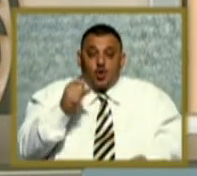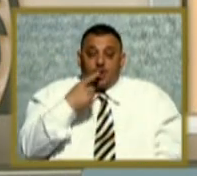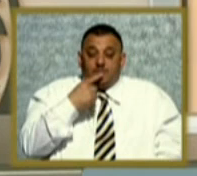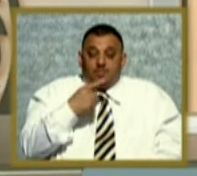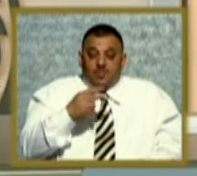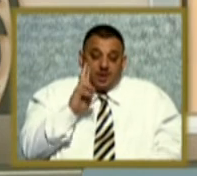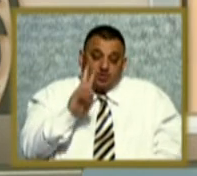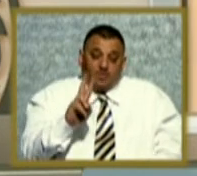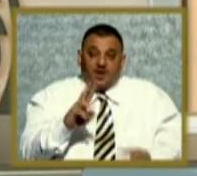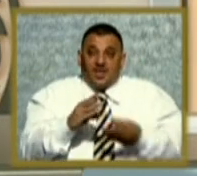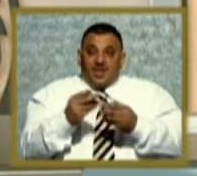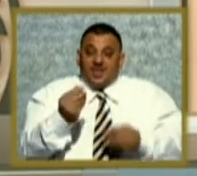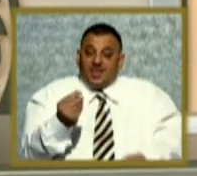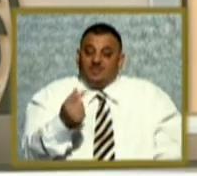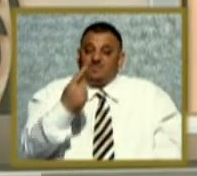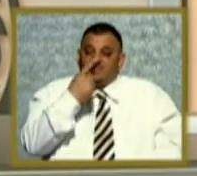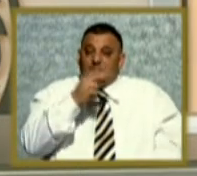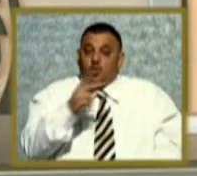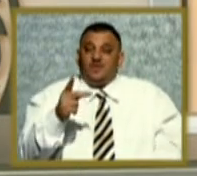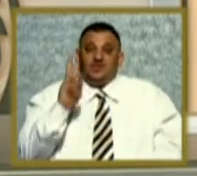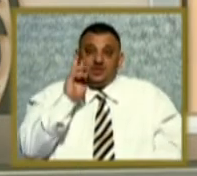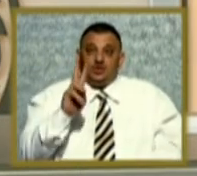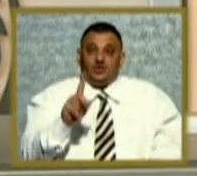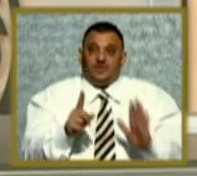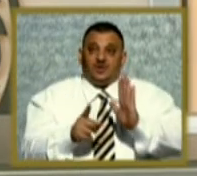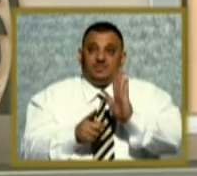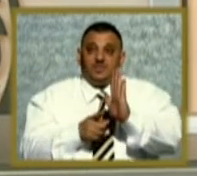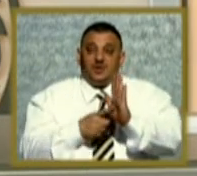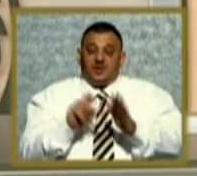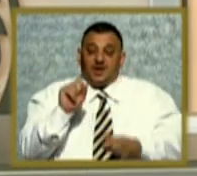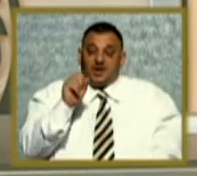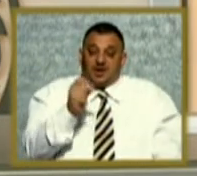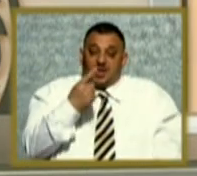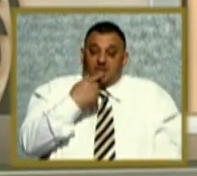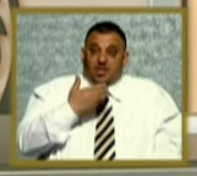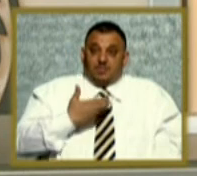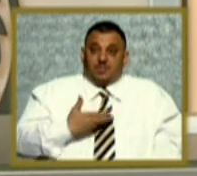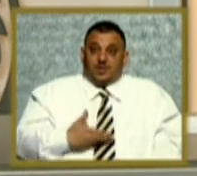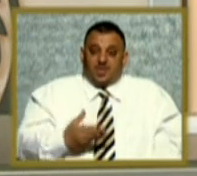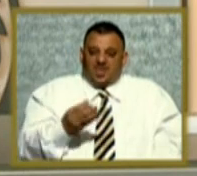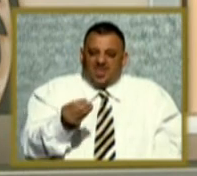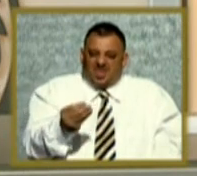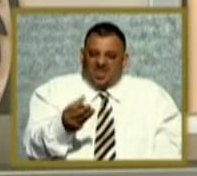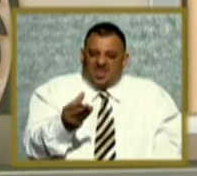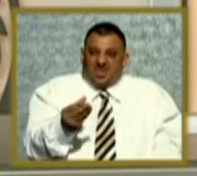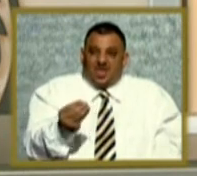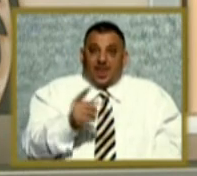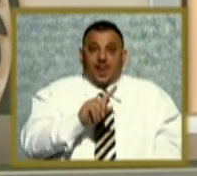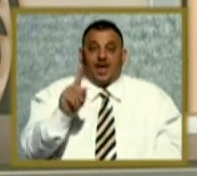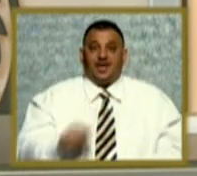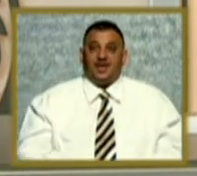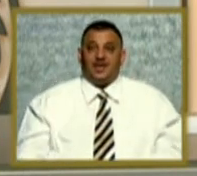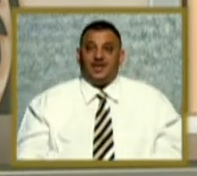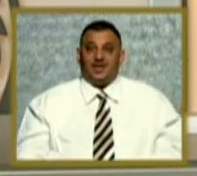دم الحيض له أوصاف وله أمور، حتى لو خرج ونزل فإنه لا يتجلط مثل الدم العادي، يعني